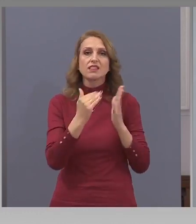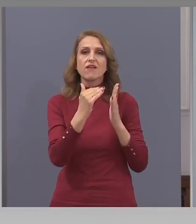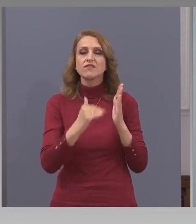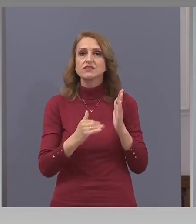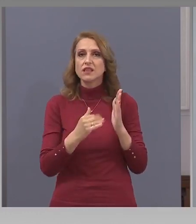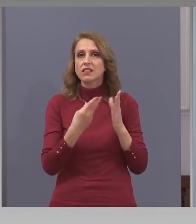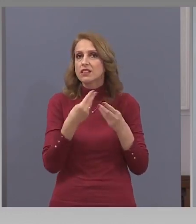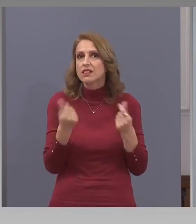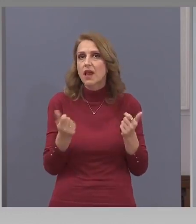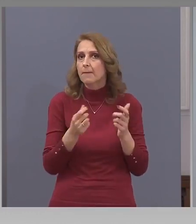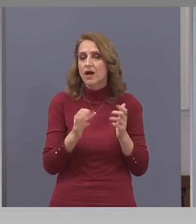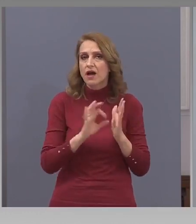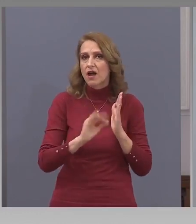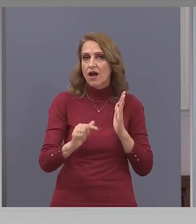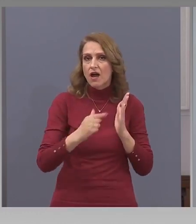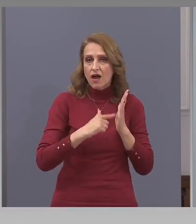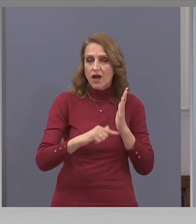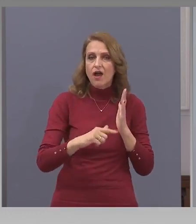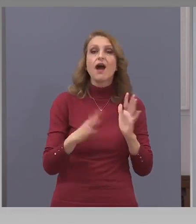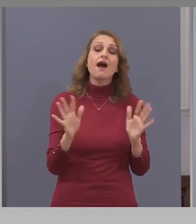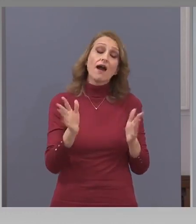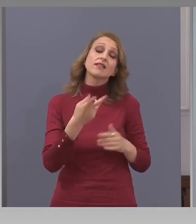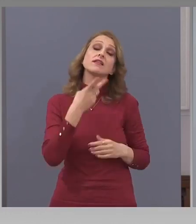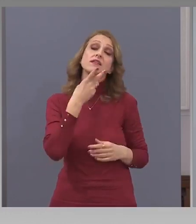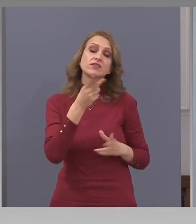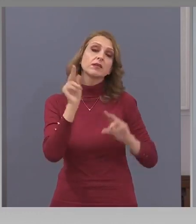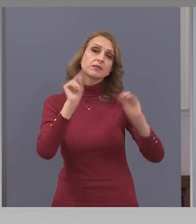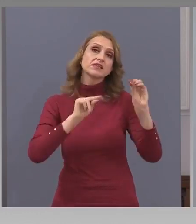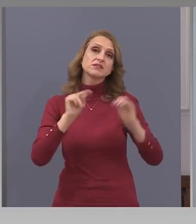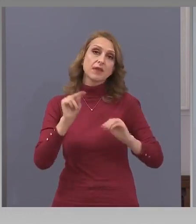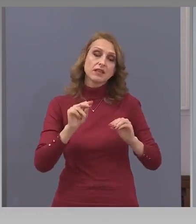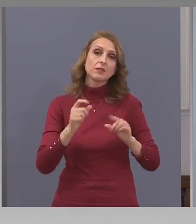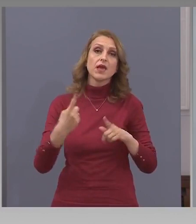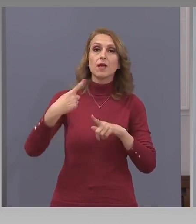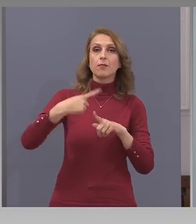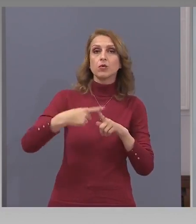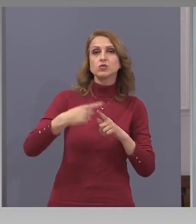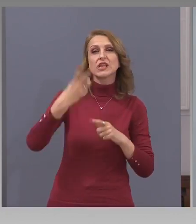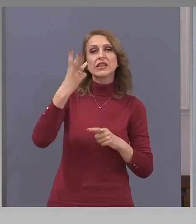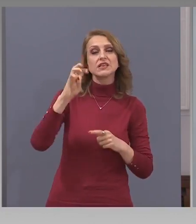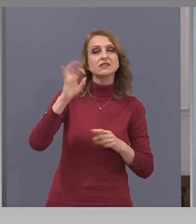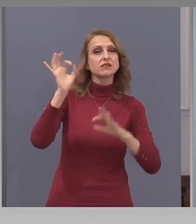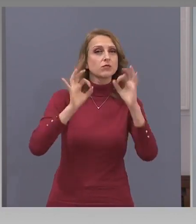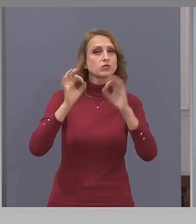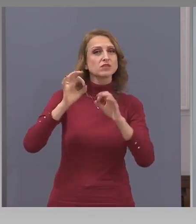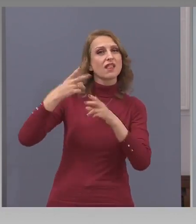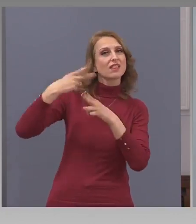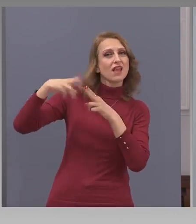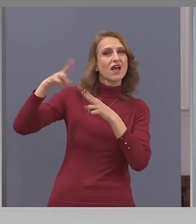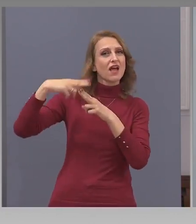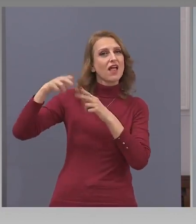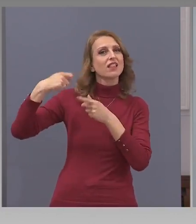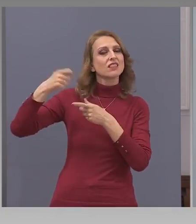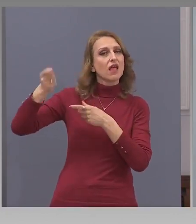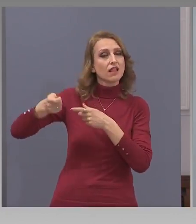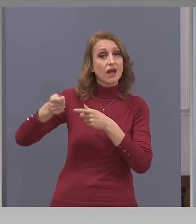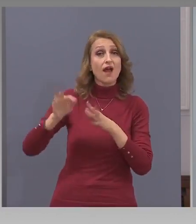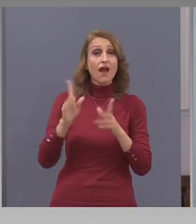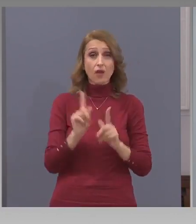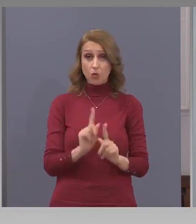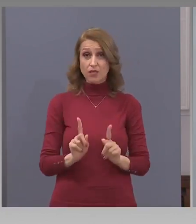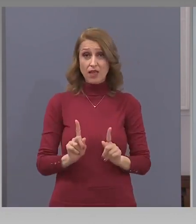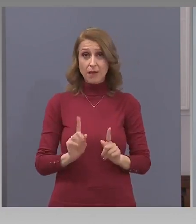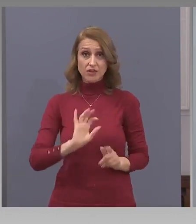резерв. Айде де. Айде да смятаме. И 30% дълг външен. Ако нямаше